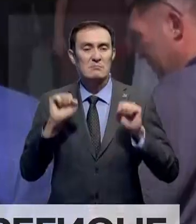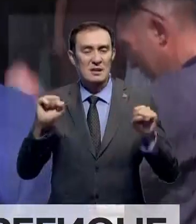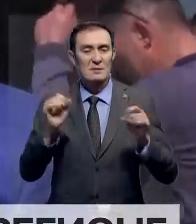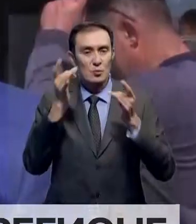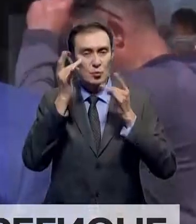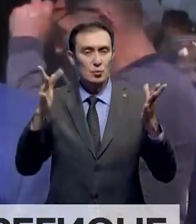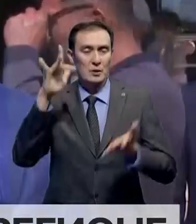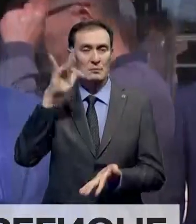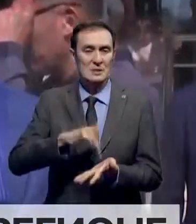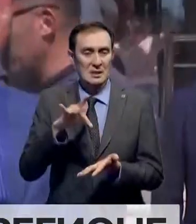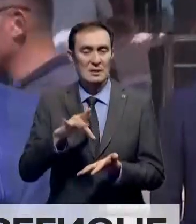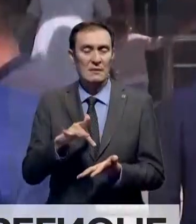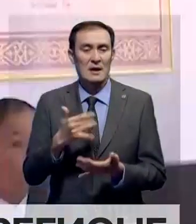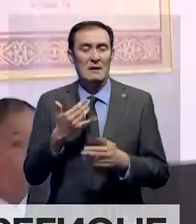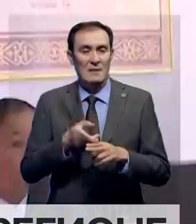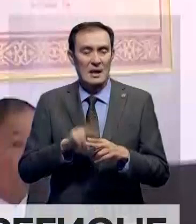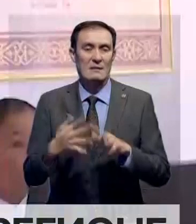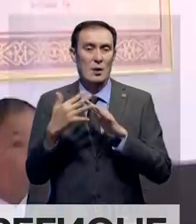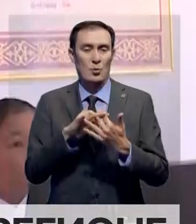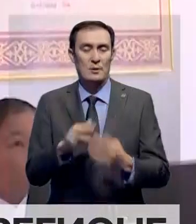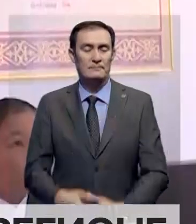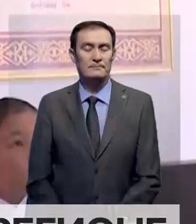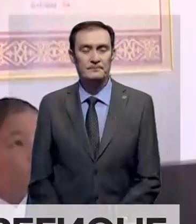культурным центром для этого